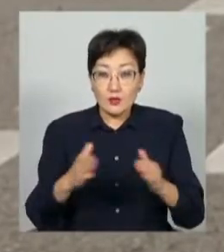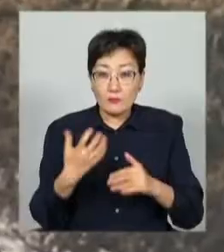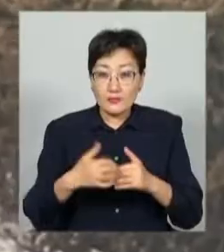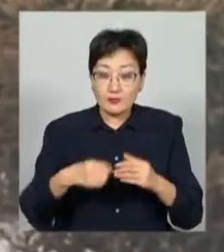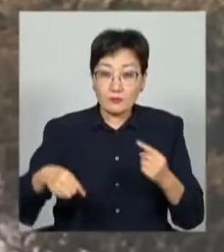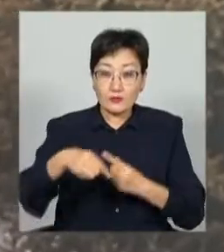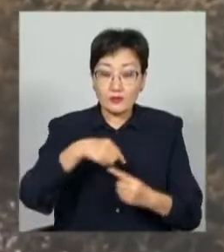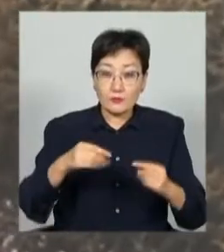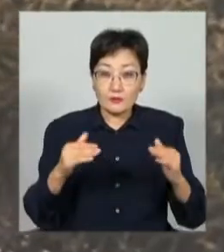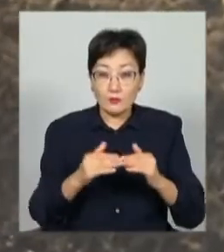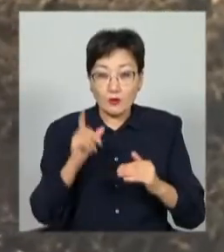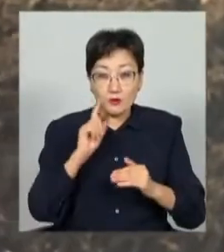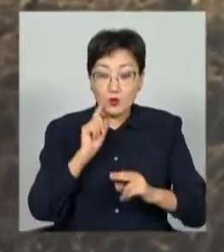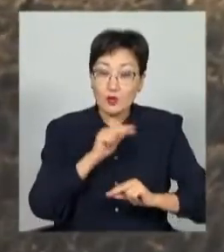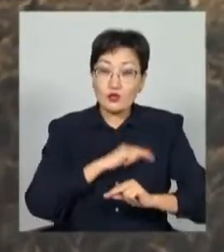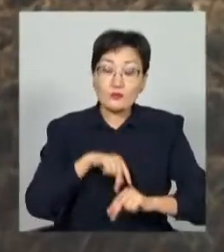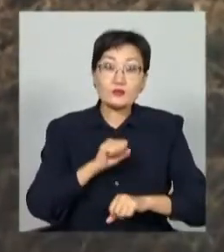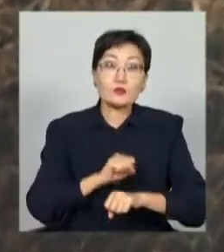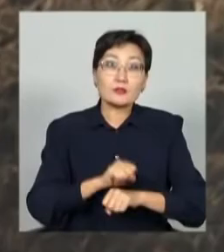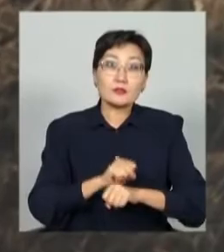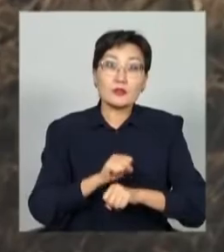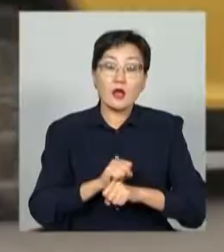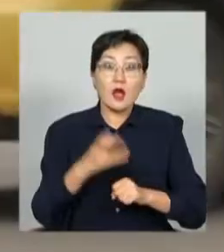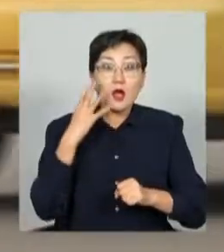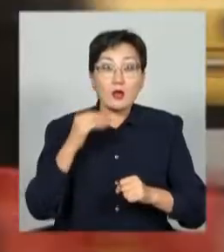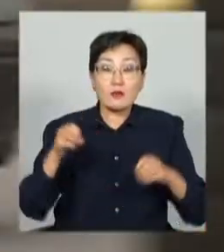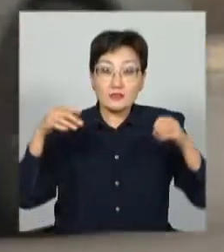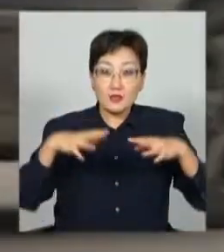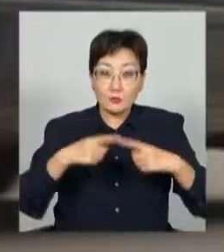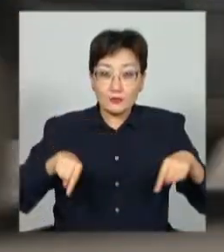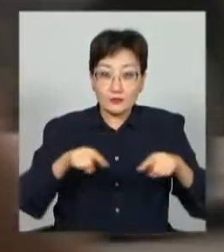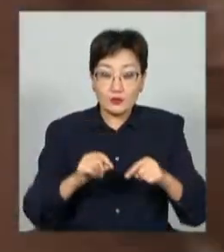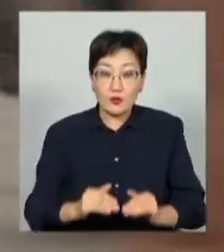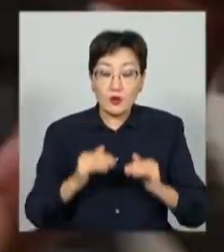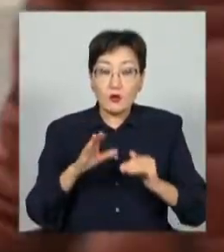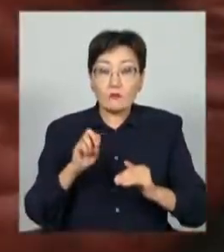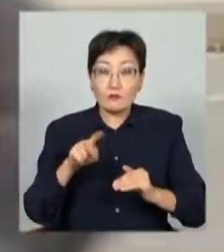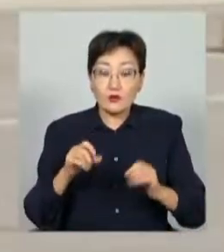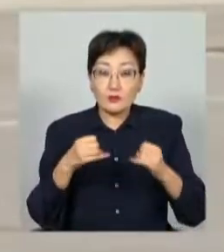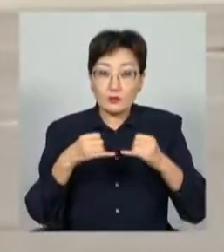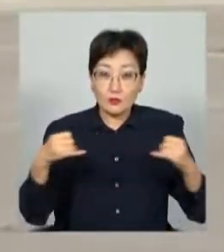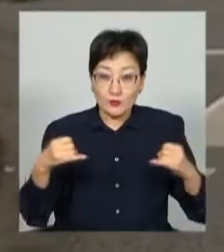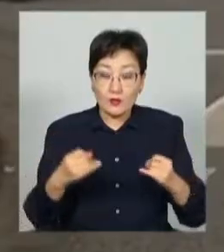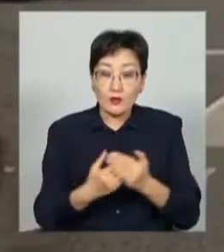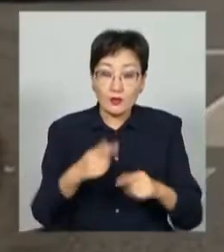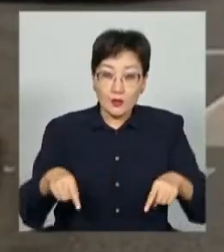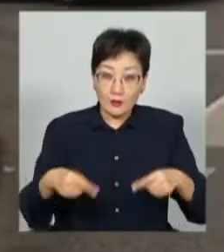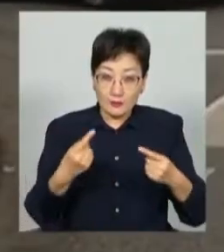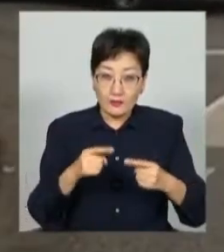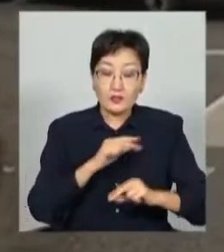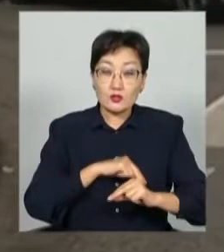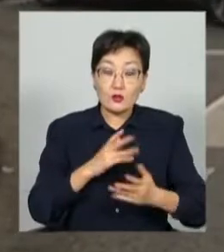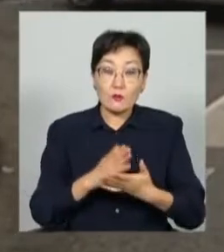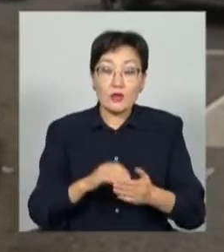орта бизнес нысандары уақытша жұмысын тоқтатты. Ал Алматы жарық компаниясы жоғары вольттық желілер қалпына келтірілгенін жеткізді.